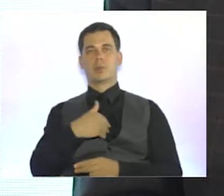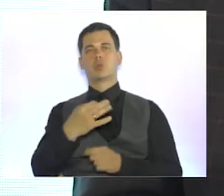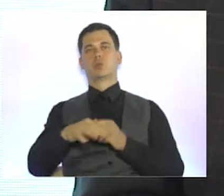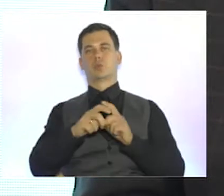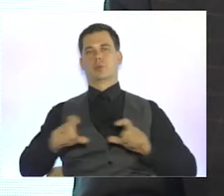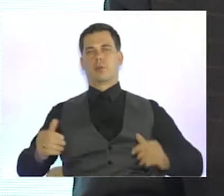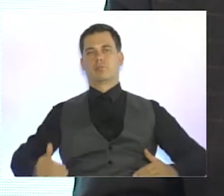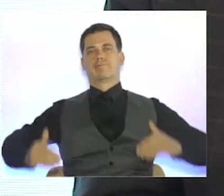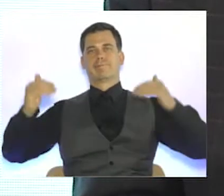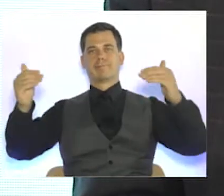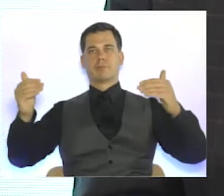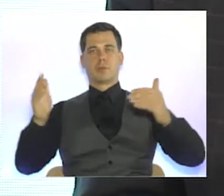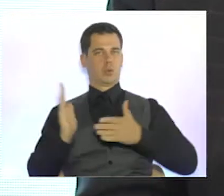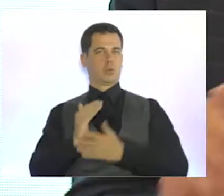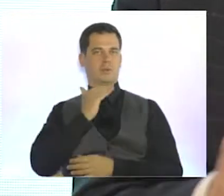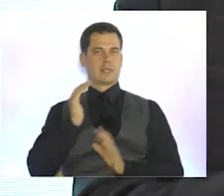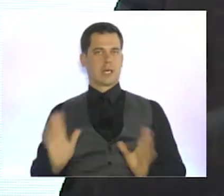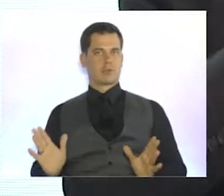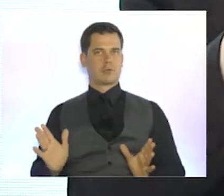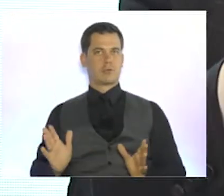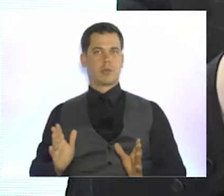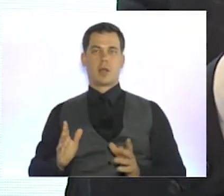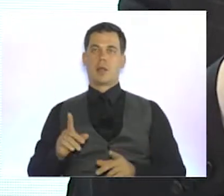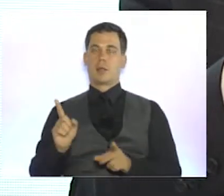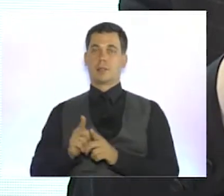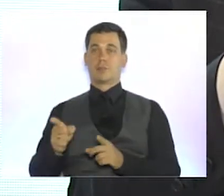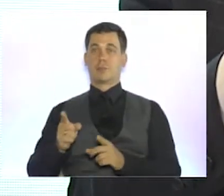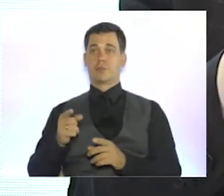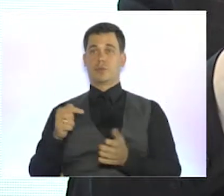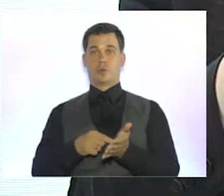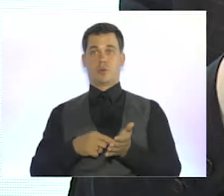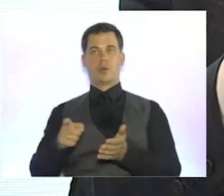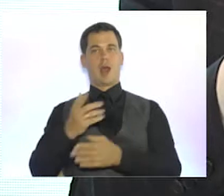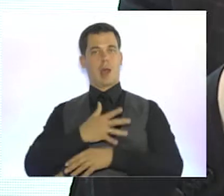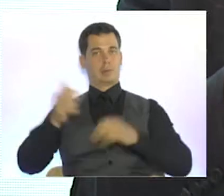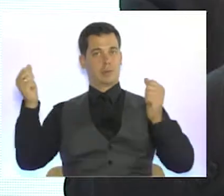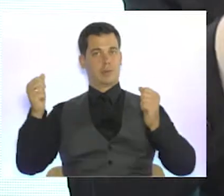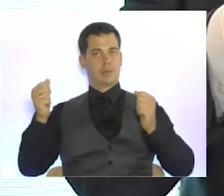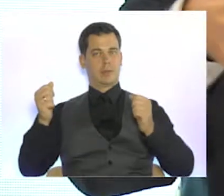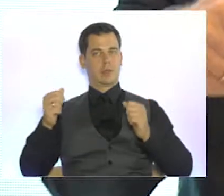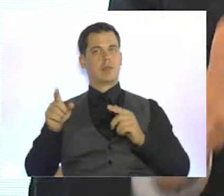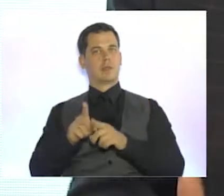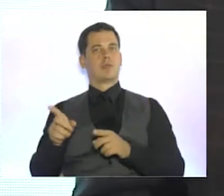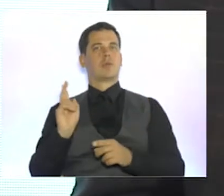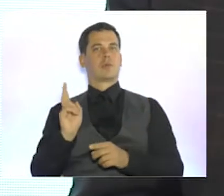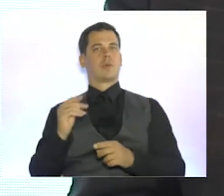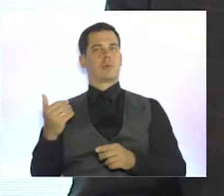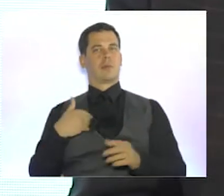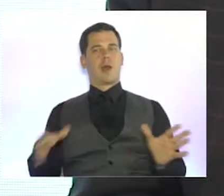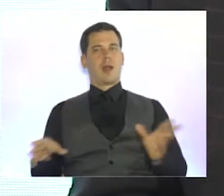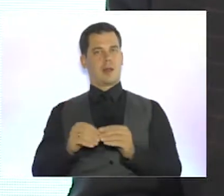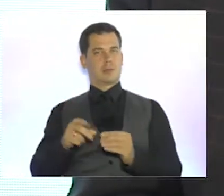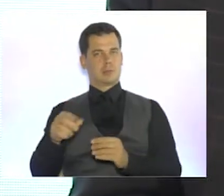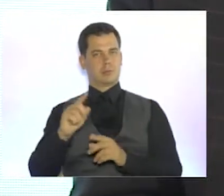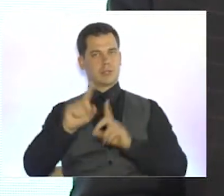uczelnie i było to wystarczające. Za to za tymi absolwentami, czy też w parze za